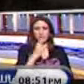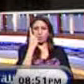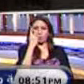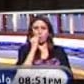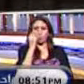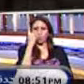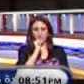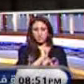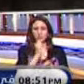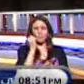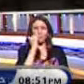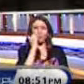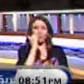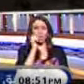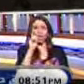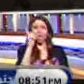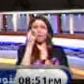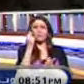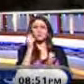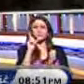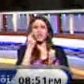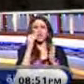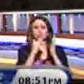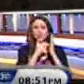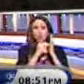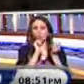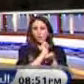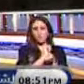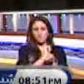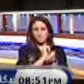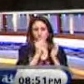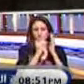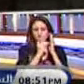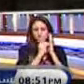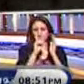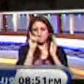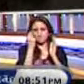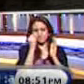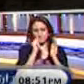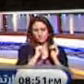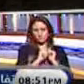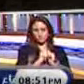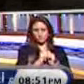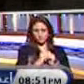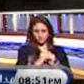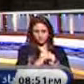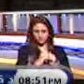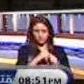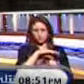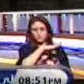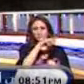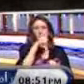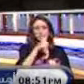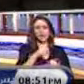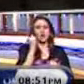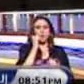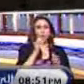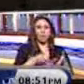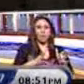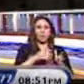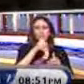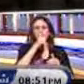المحتجز 15 يوما على ذمه احدى القضايا، خاصه انه قام منذ اسبوعين تقريبا